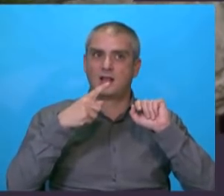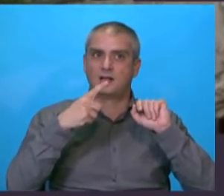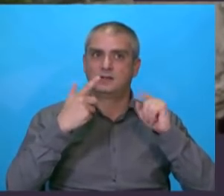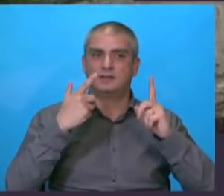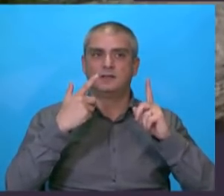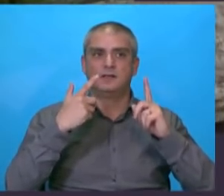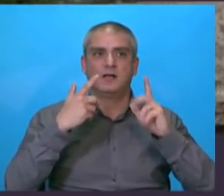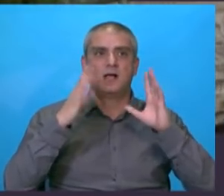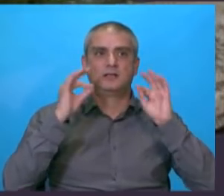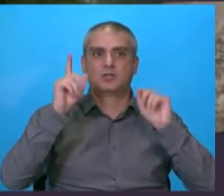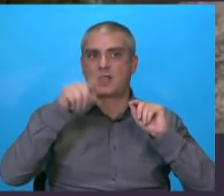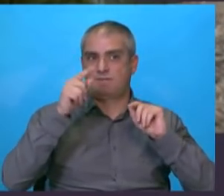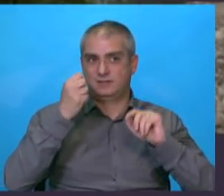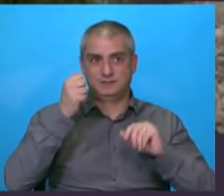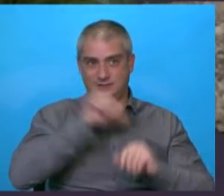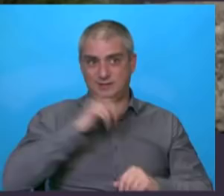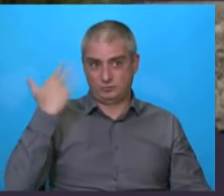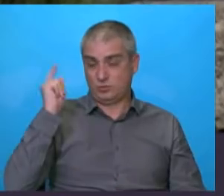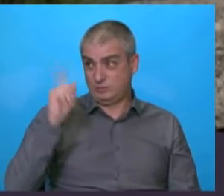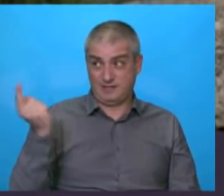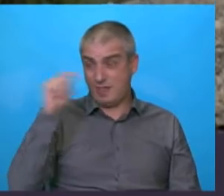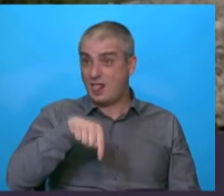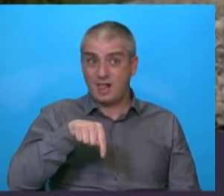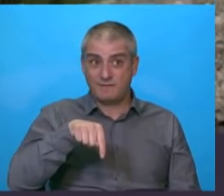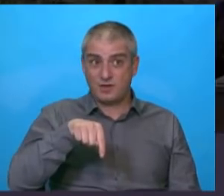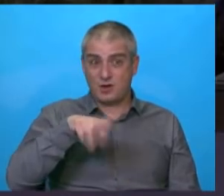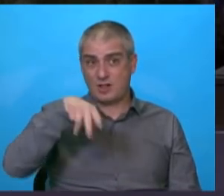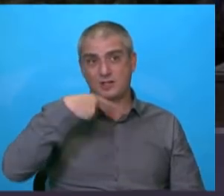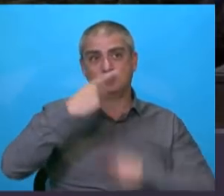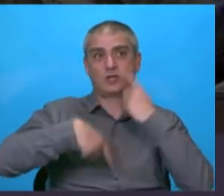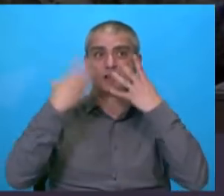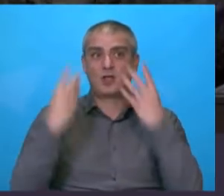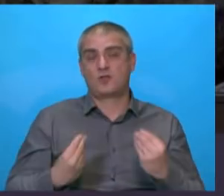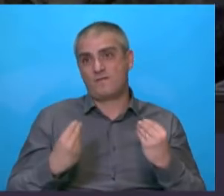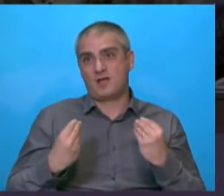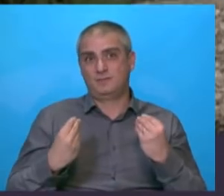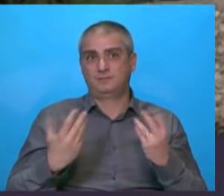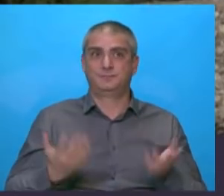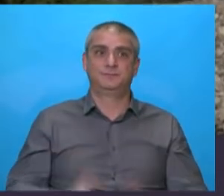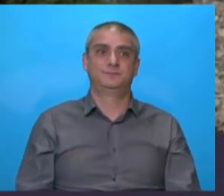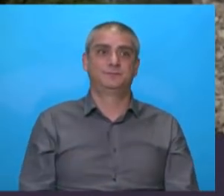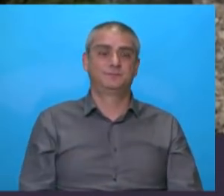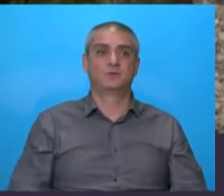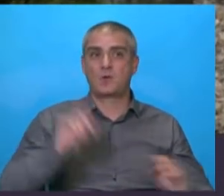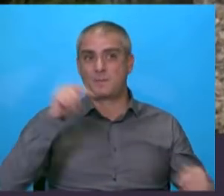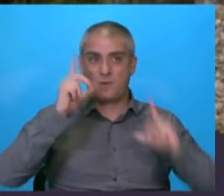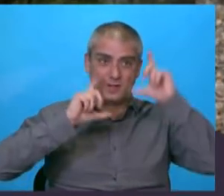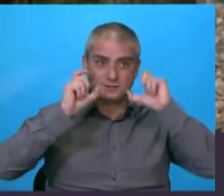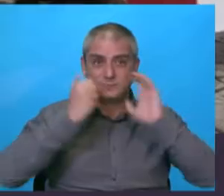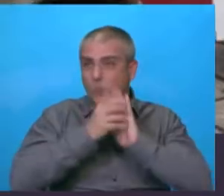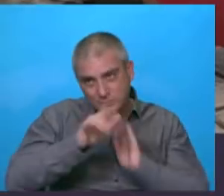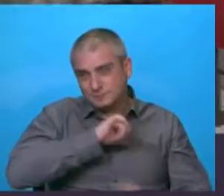העשרות אלפים סינים שהיו צריכים להגיע שנה טובה. כולם באו פה להצטלם חוץ